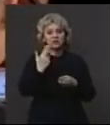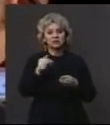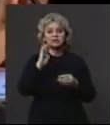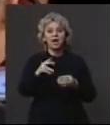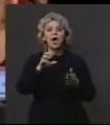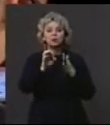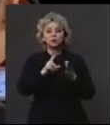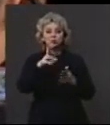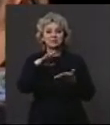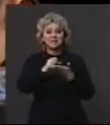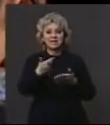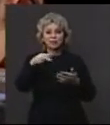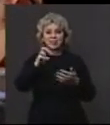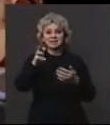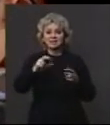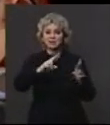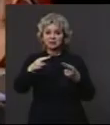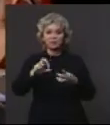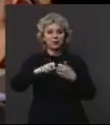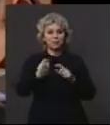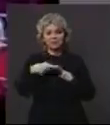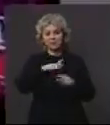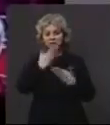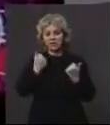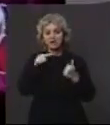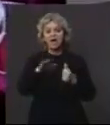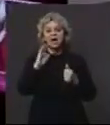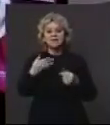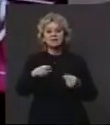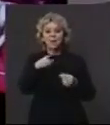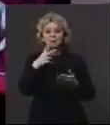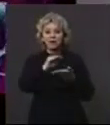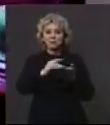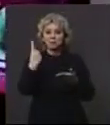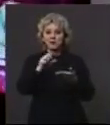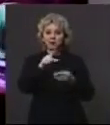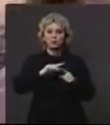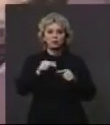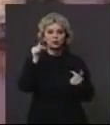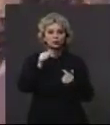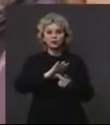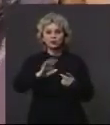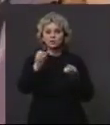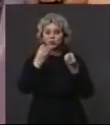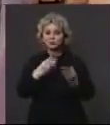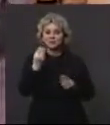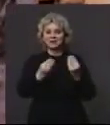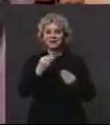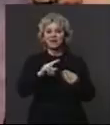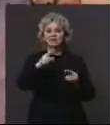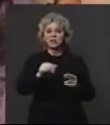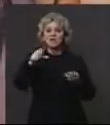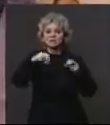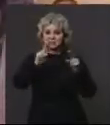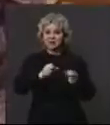А в принципе, те, кто занимается гимнастикой и танцами, проблем в этом нет. Хотя повторить с первого раза быстро и точно не просто даже игроку с